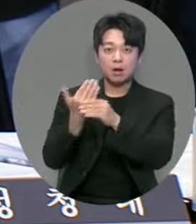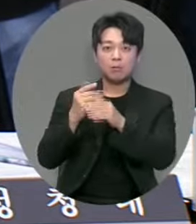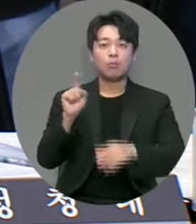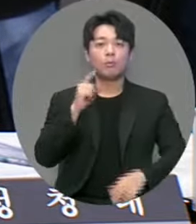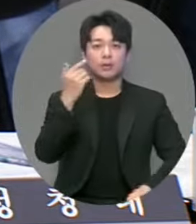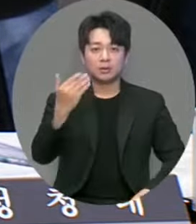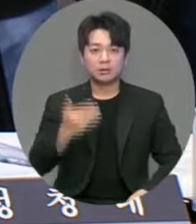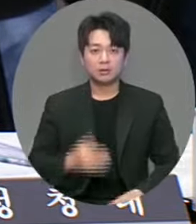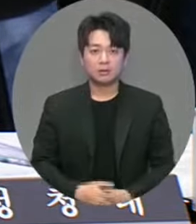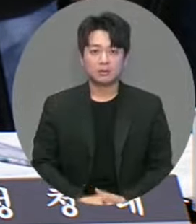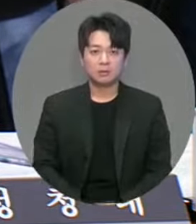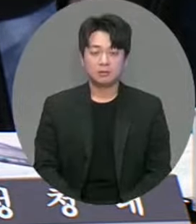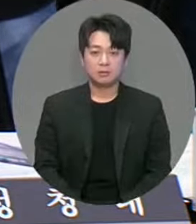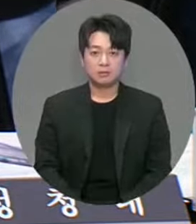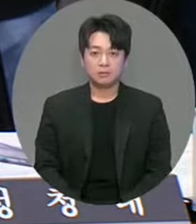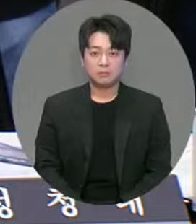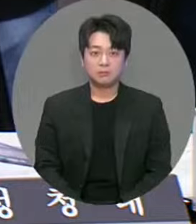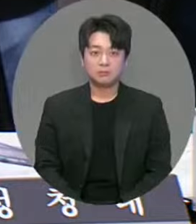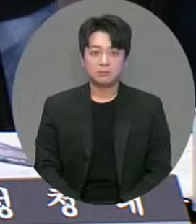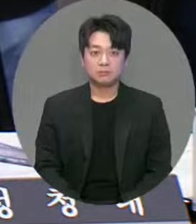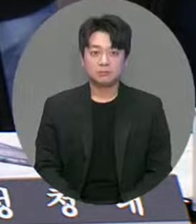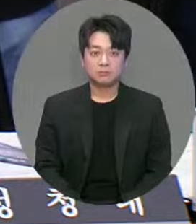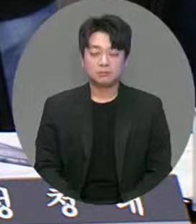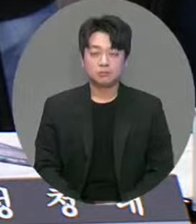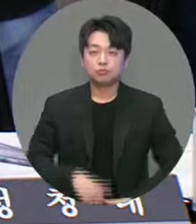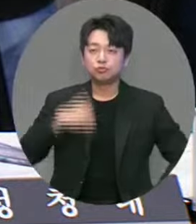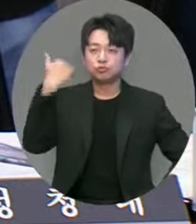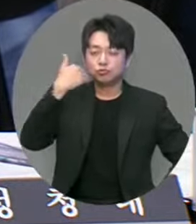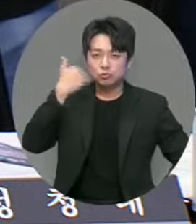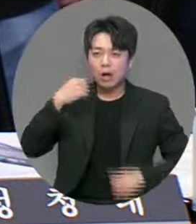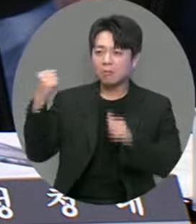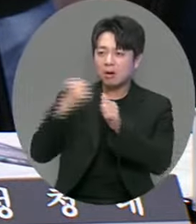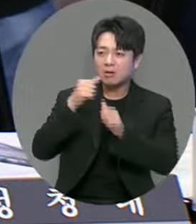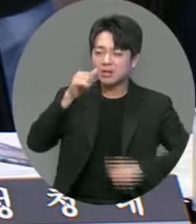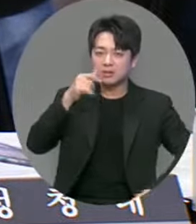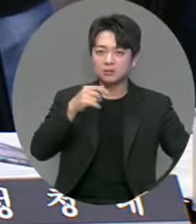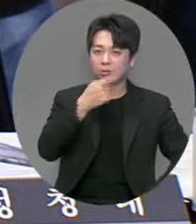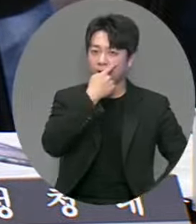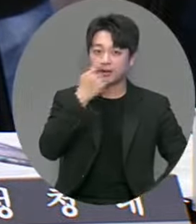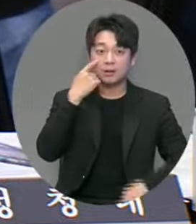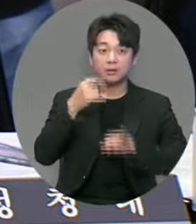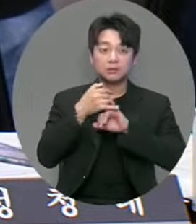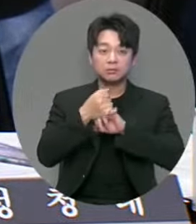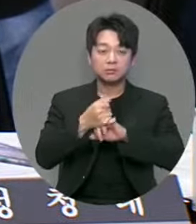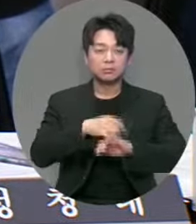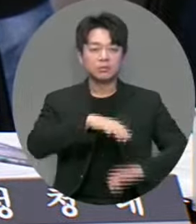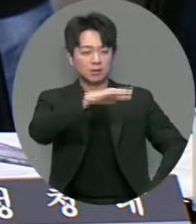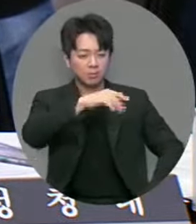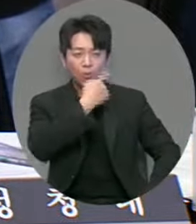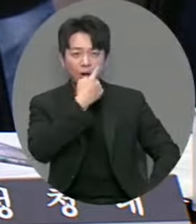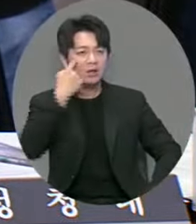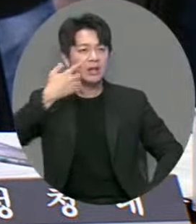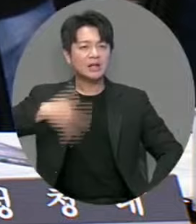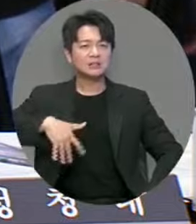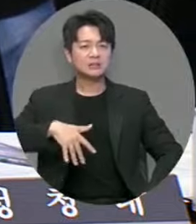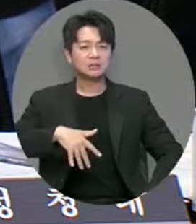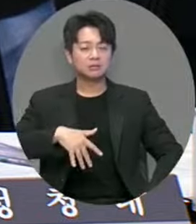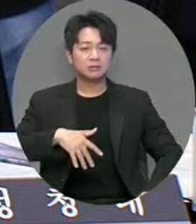위원장님 누가 했다는 거 확인하셨어요? 확인해서. 아니 확인도 안 된 상태에서. 확인해서.